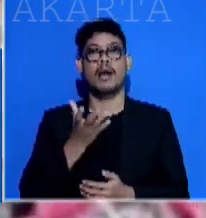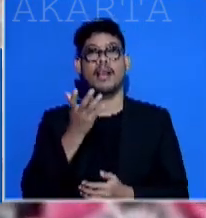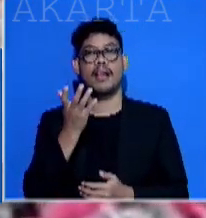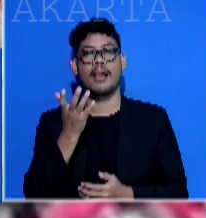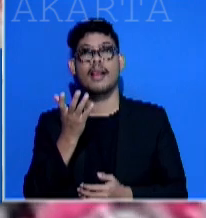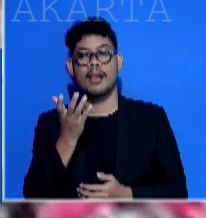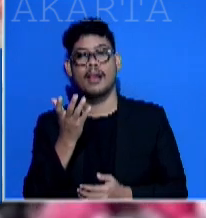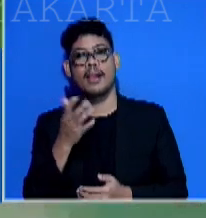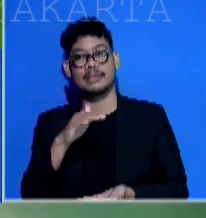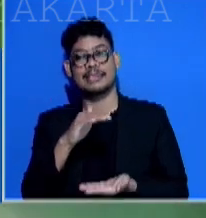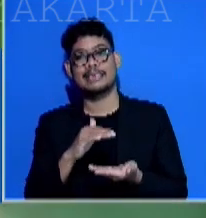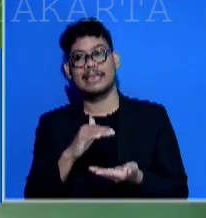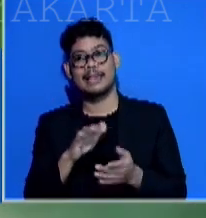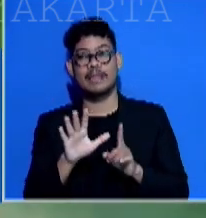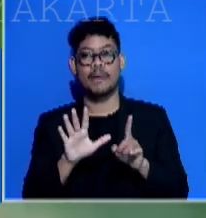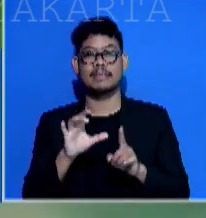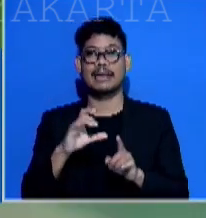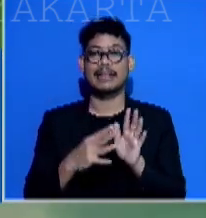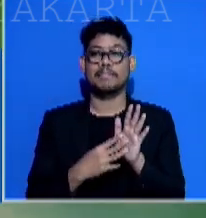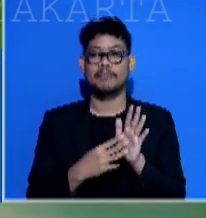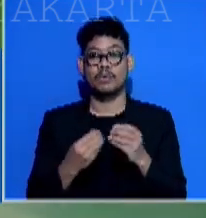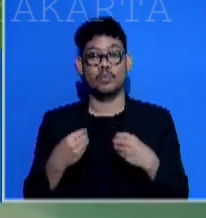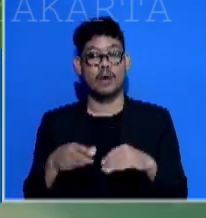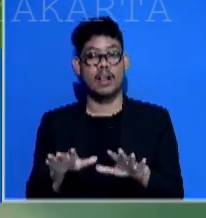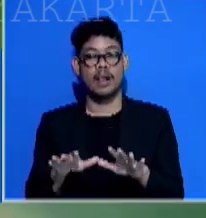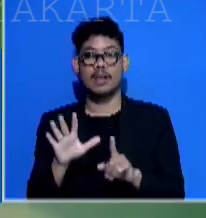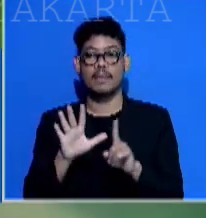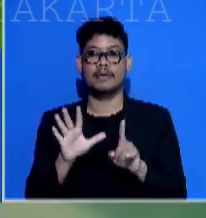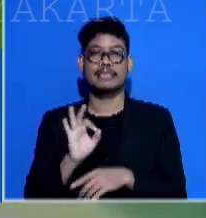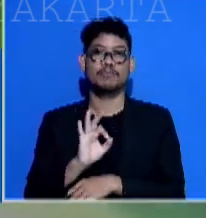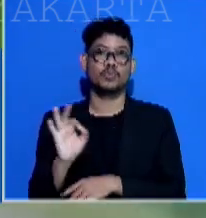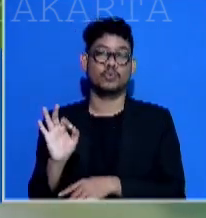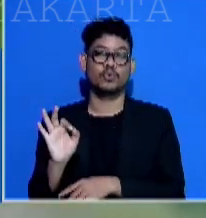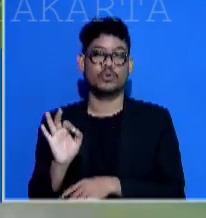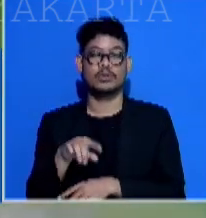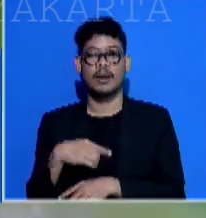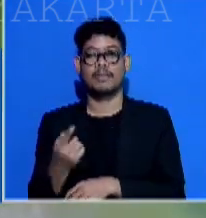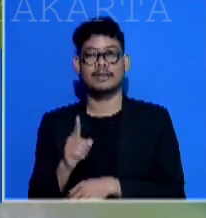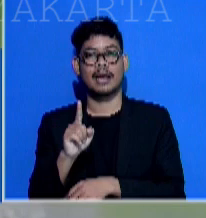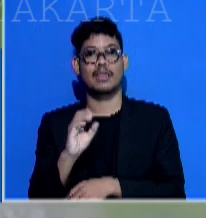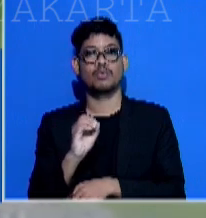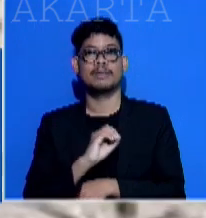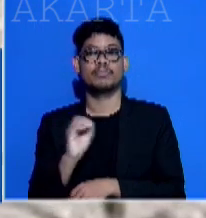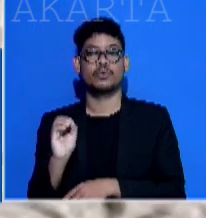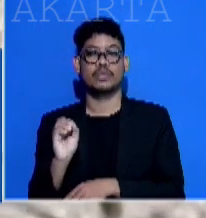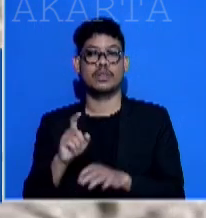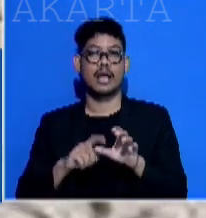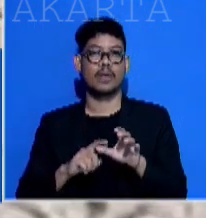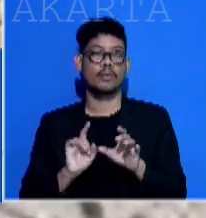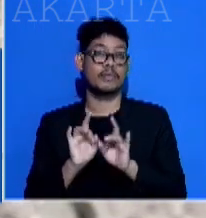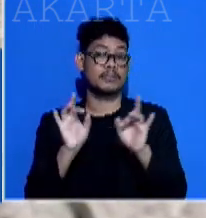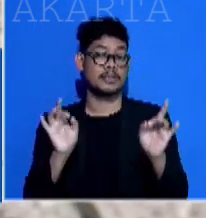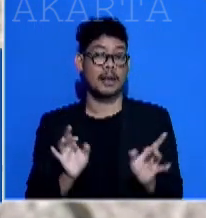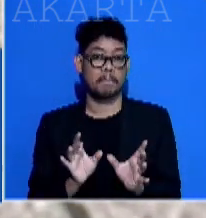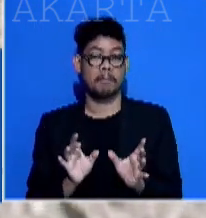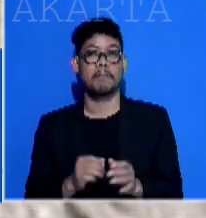winih ukuran sedasanan sentimeter dipun kerto aji gangsal Rp12.000, enggo Rp1.000 gumantung kalian varietasipun.